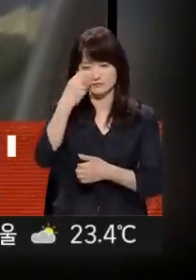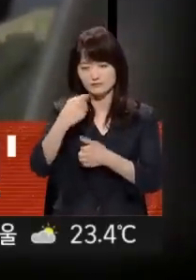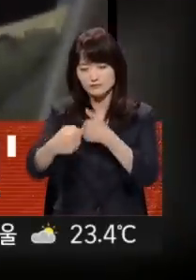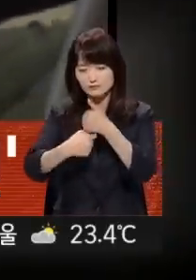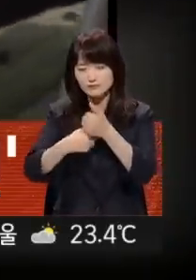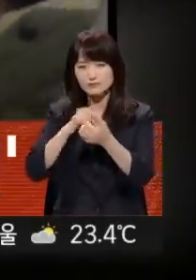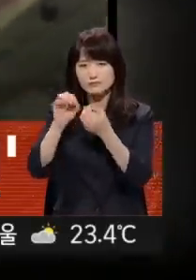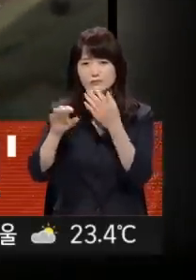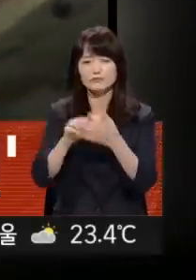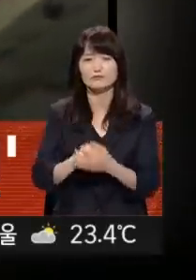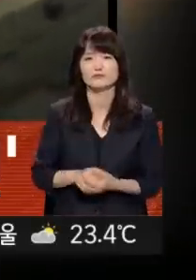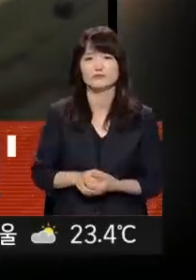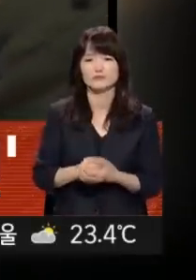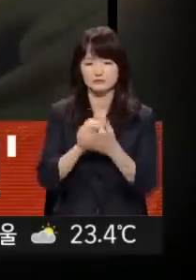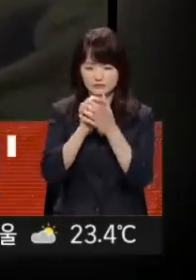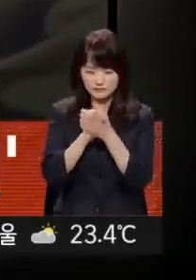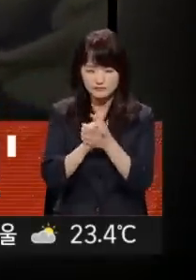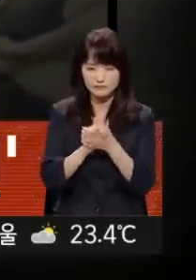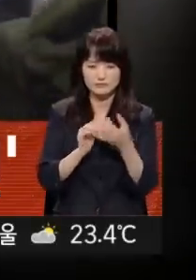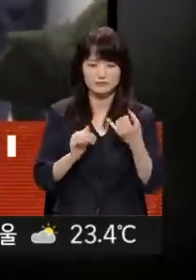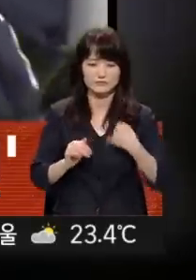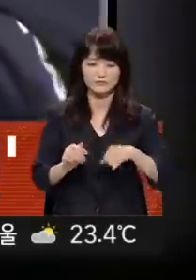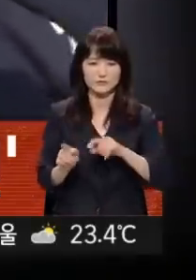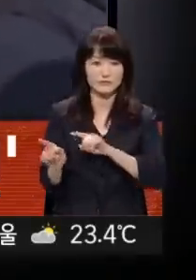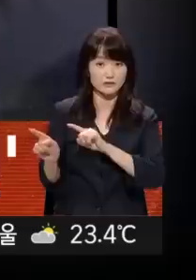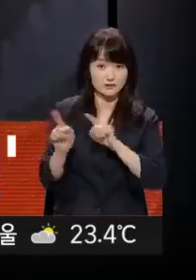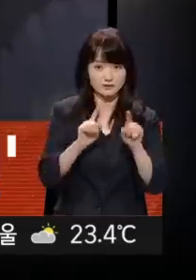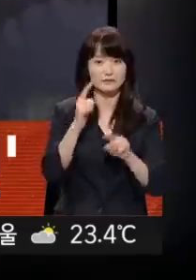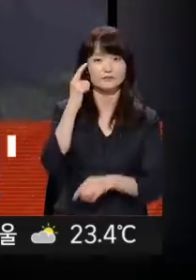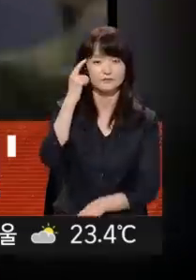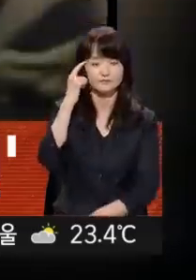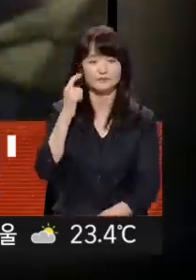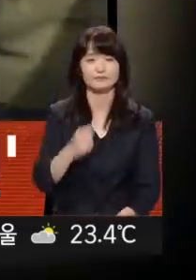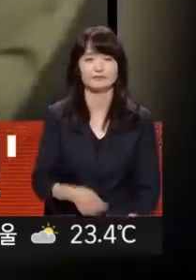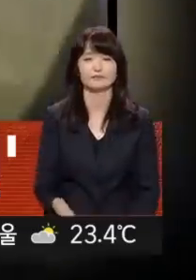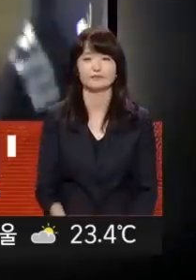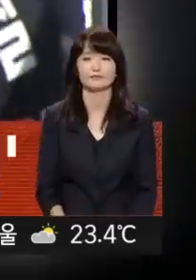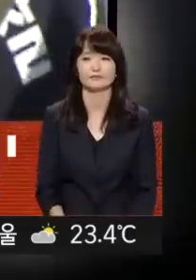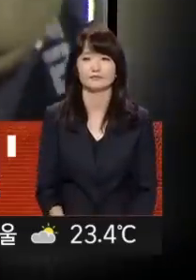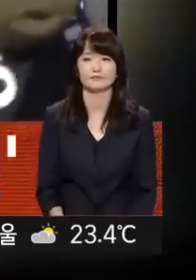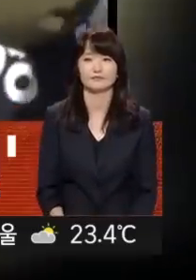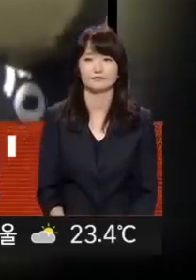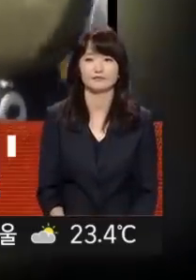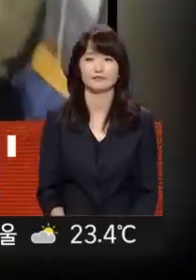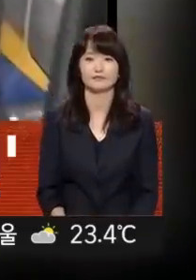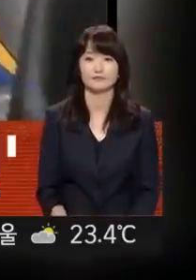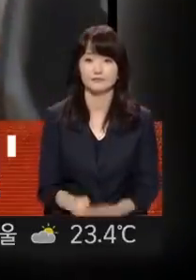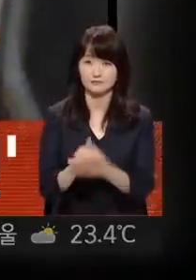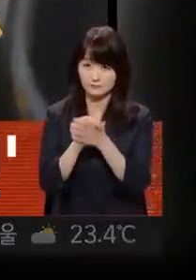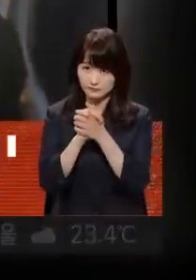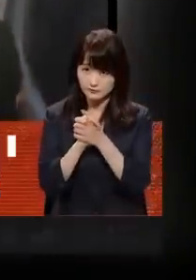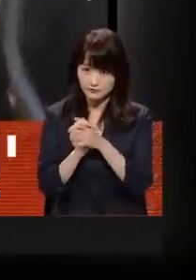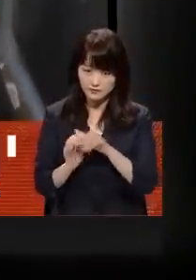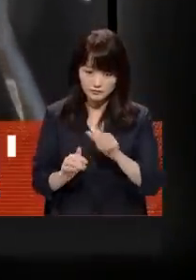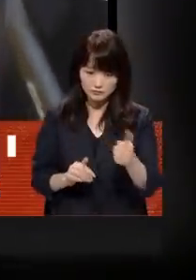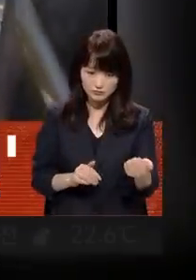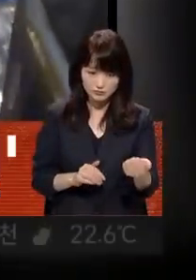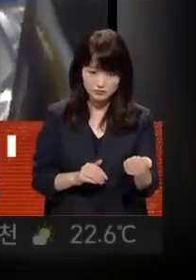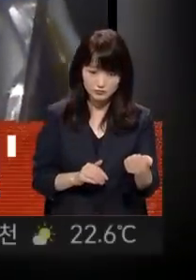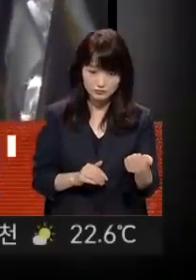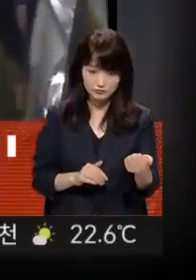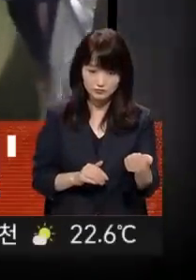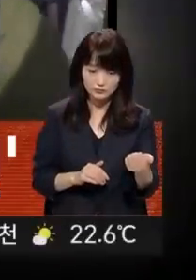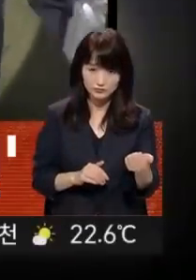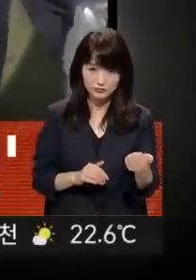합니다 기도하면 아이가 살아날 것이라고 생각했다 이런 내용이었습니다 교수님 기도를 하면 죽은 아이가 딸아이가